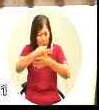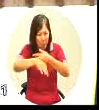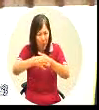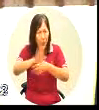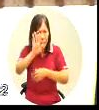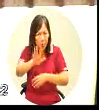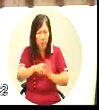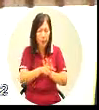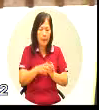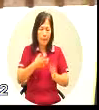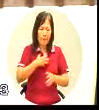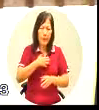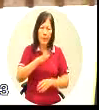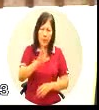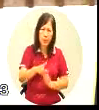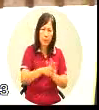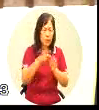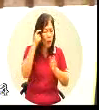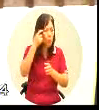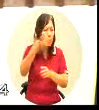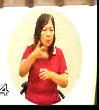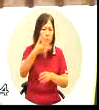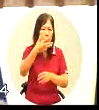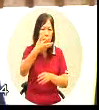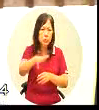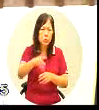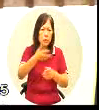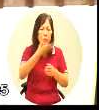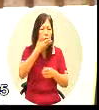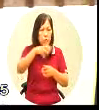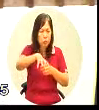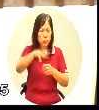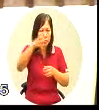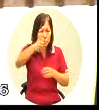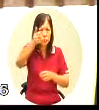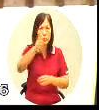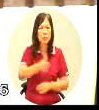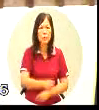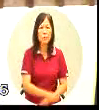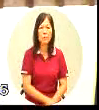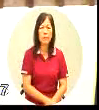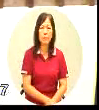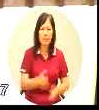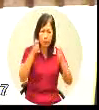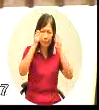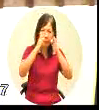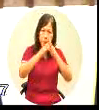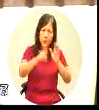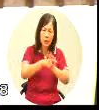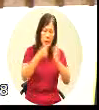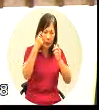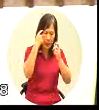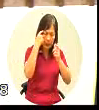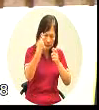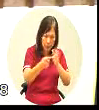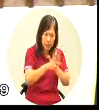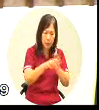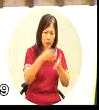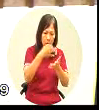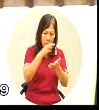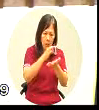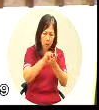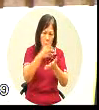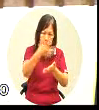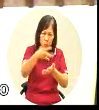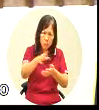是不是先请教我们水利局局长哦？高雄市一天的用水用量是大概多